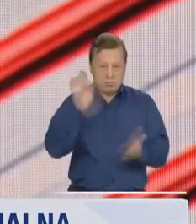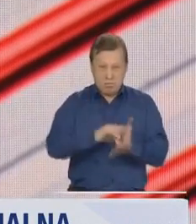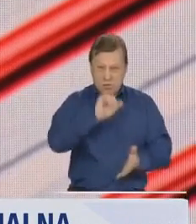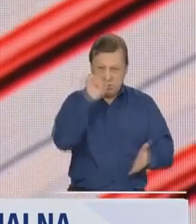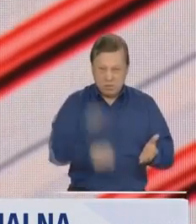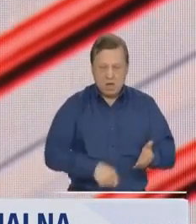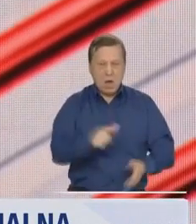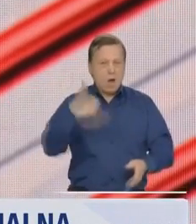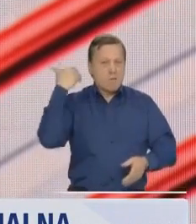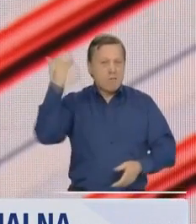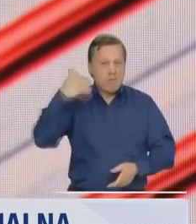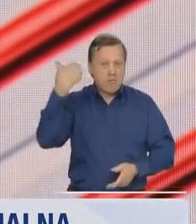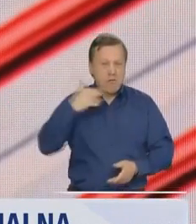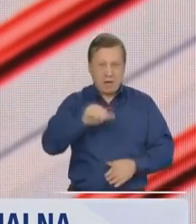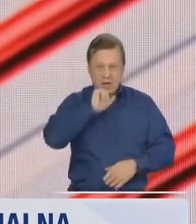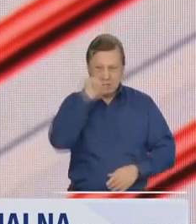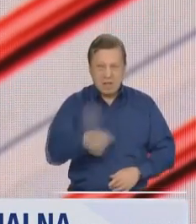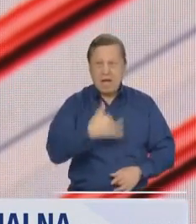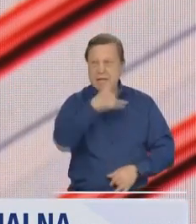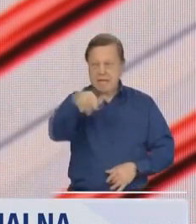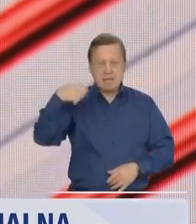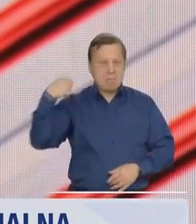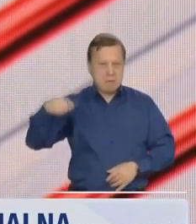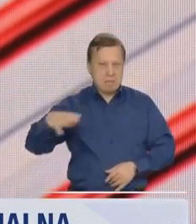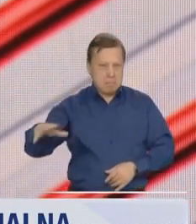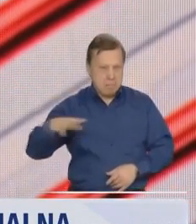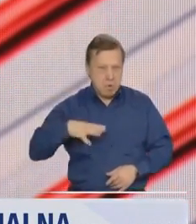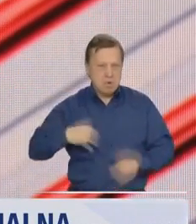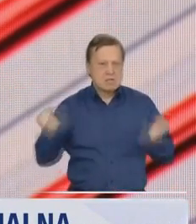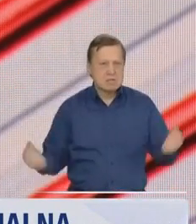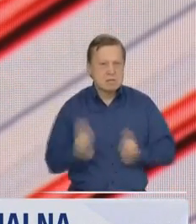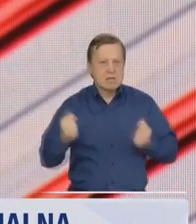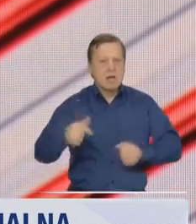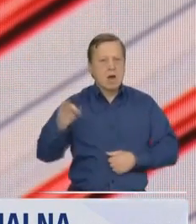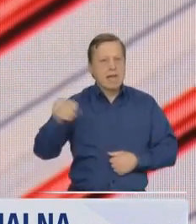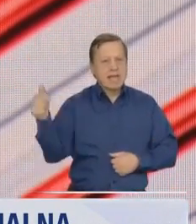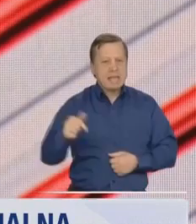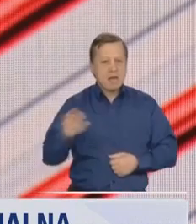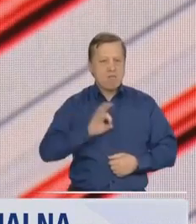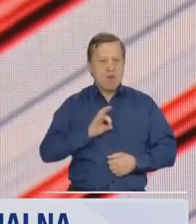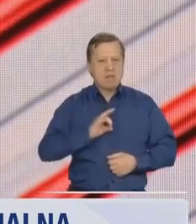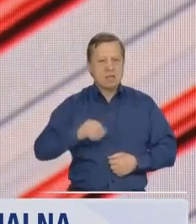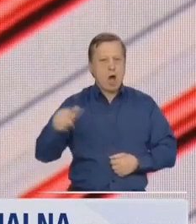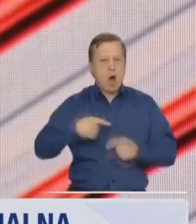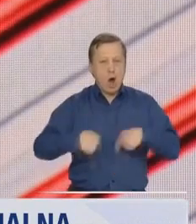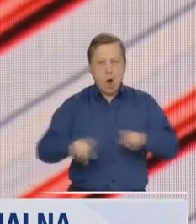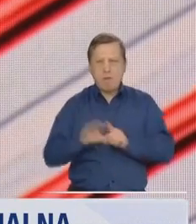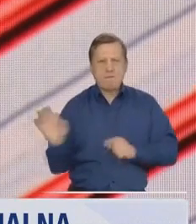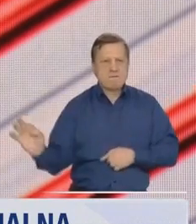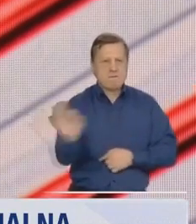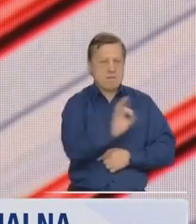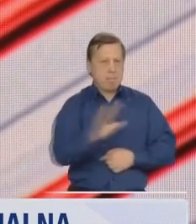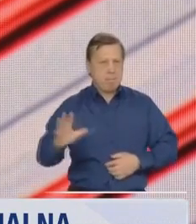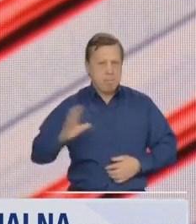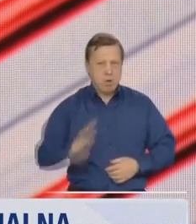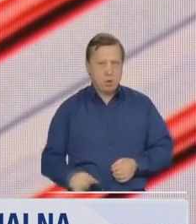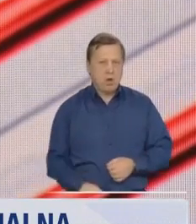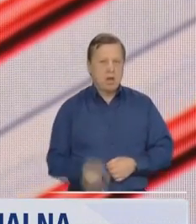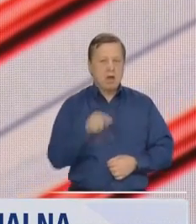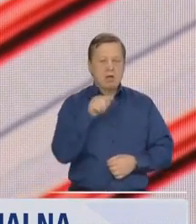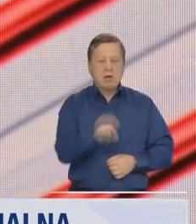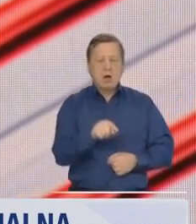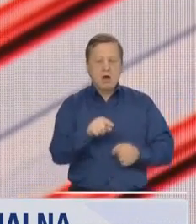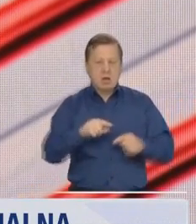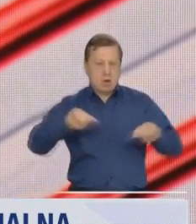europejskim inni prezydenci przemawiali zabiegali o interesy swoich obywateli i państw konflikt z unią europejską